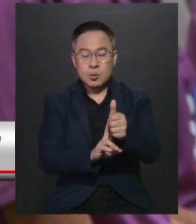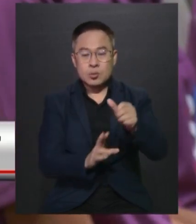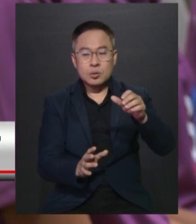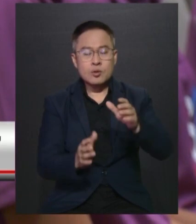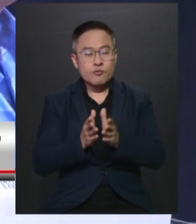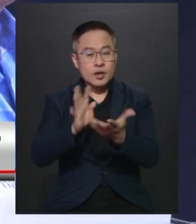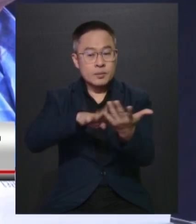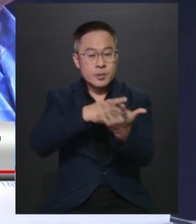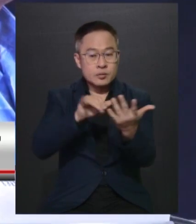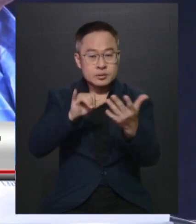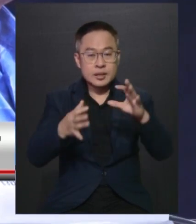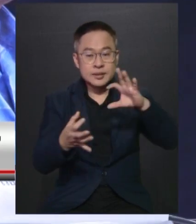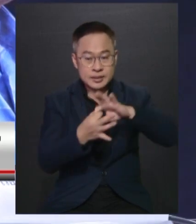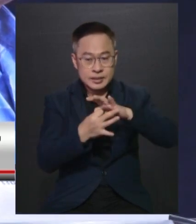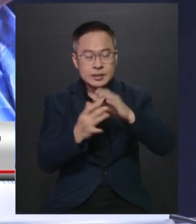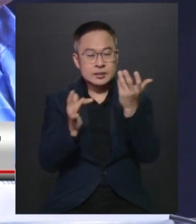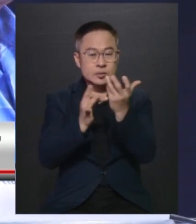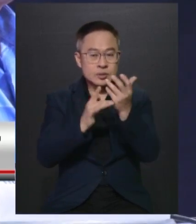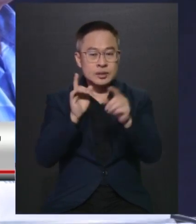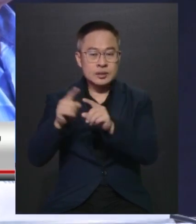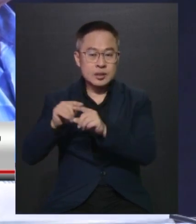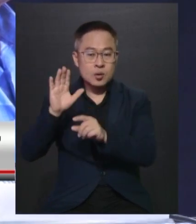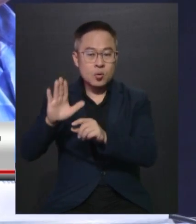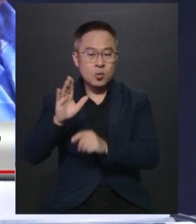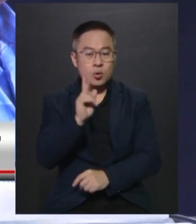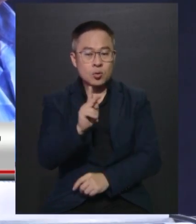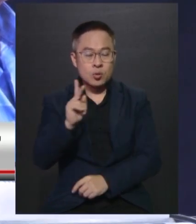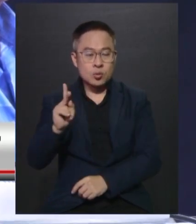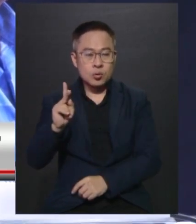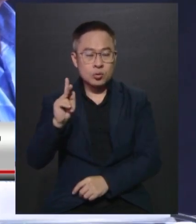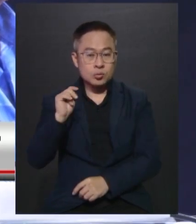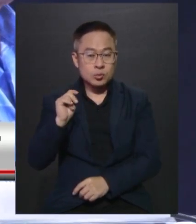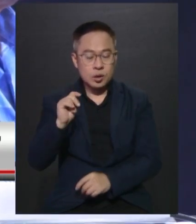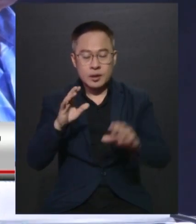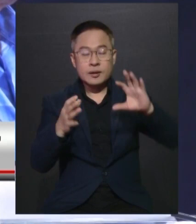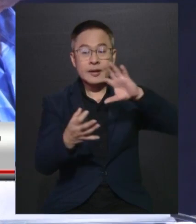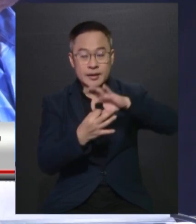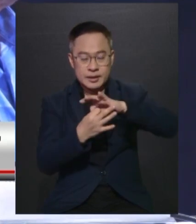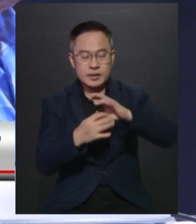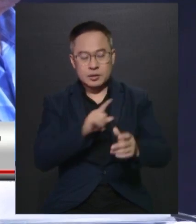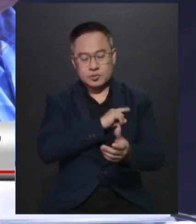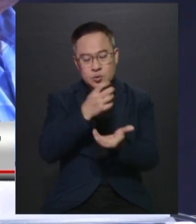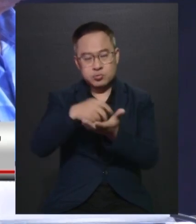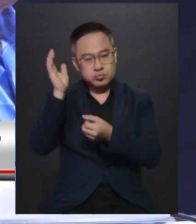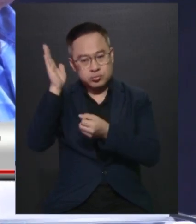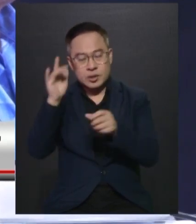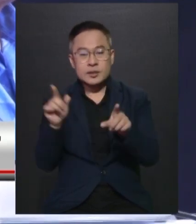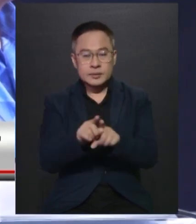ฝ่ายยุทธศาสตร์และเทคโนโลยีสารสนเทศการกีฬาแห่งประเทศไทยเข้าร่วมแถลงข่าวเมื่อวานที่ผ่าน